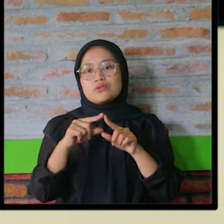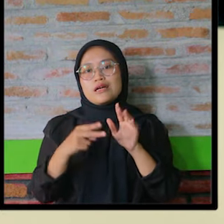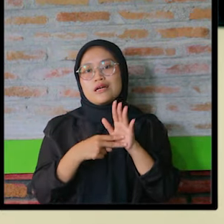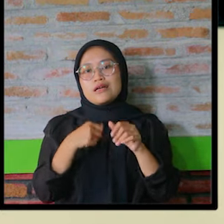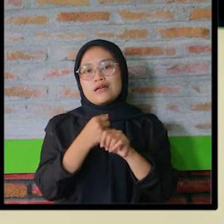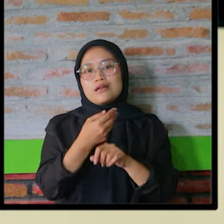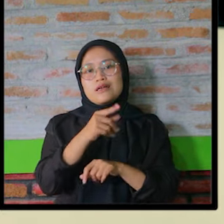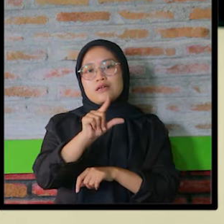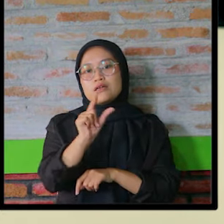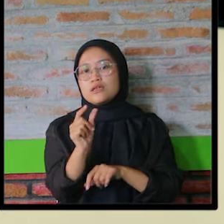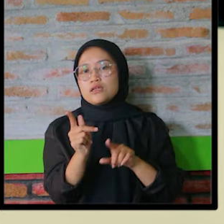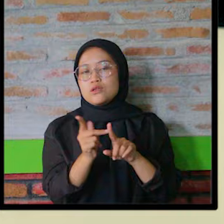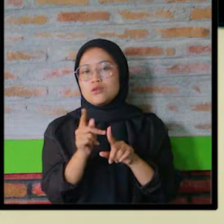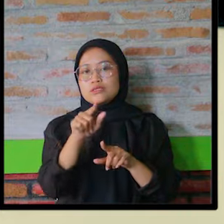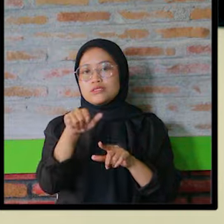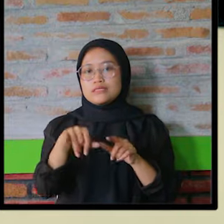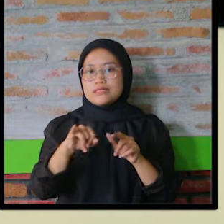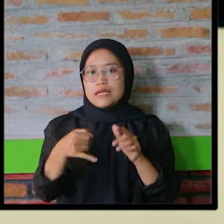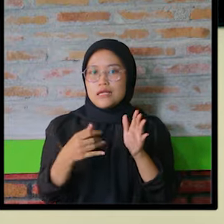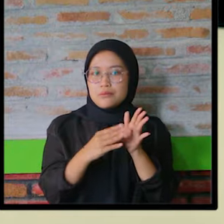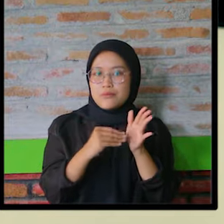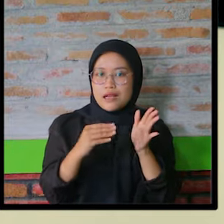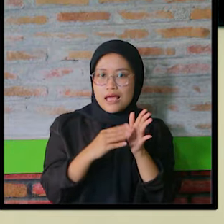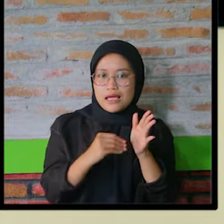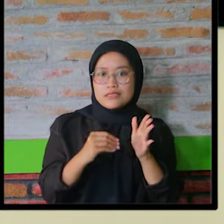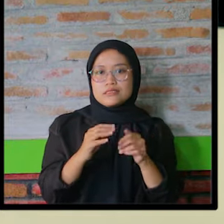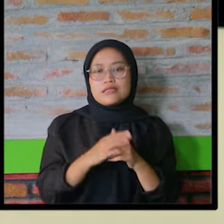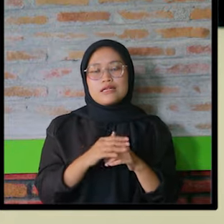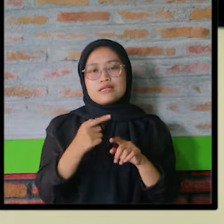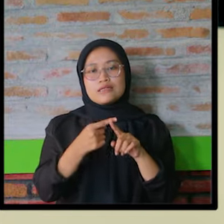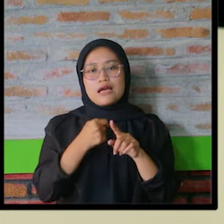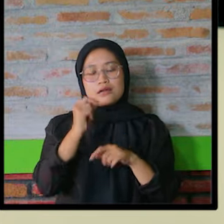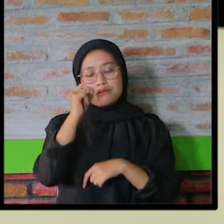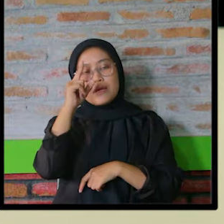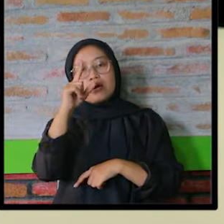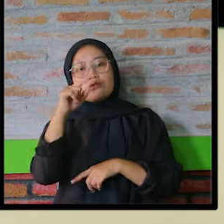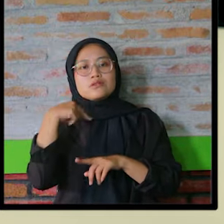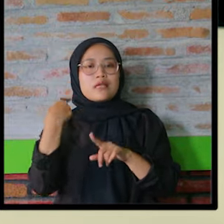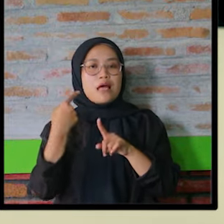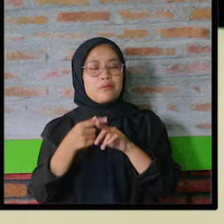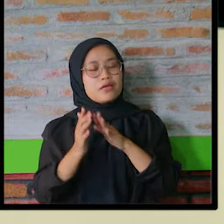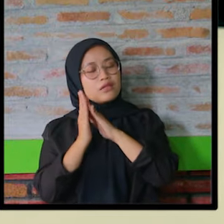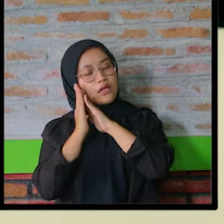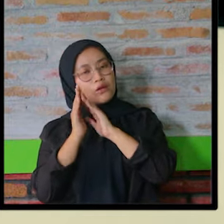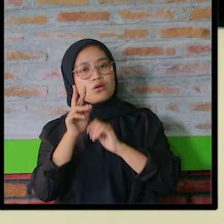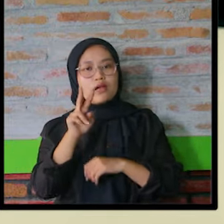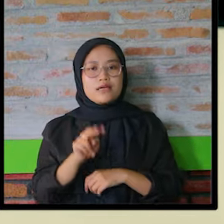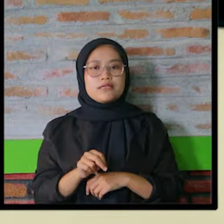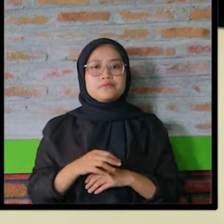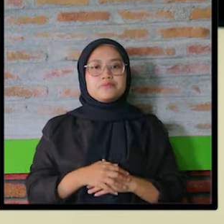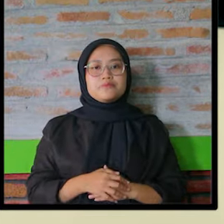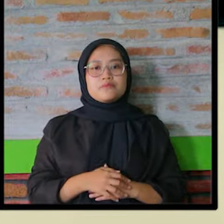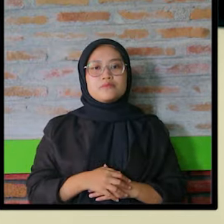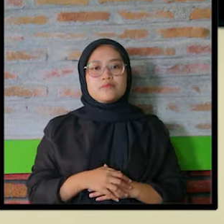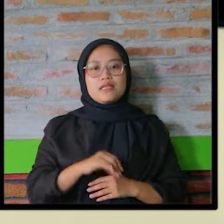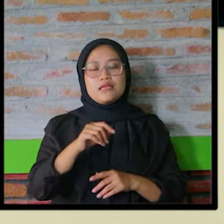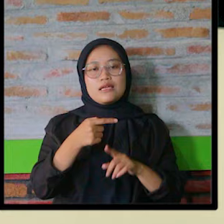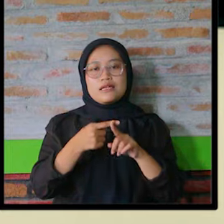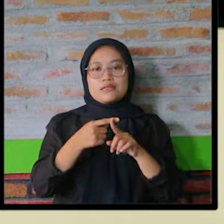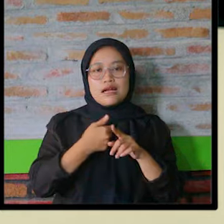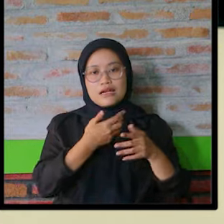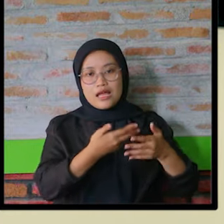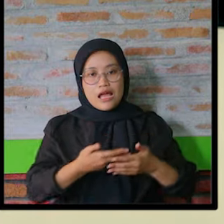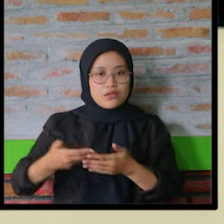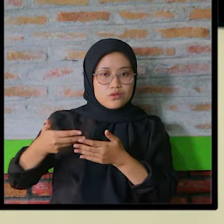ee dari ee bangun tidur sampai tidur lagi gitu kan Kalau ibarat kata dari ayunan